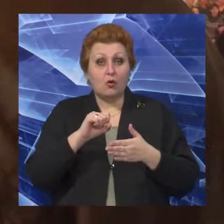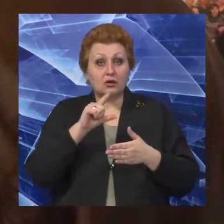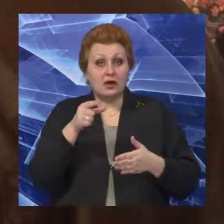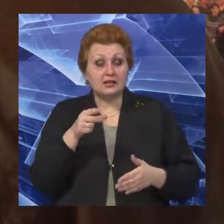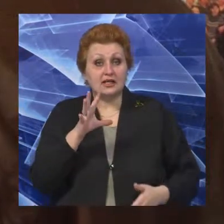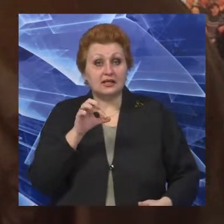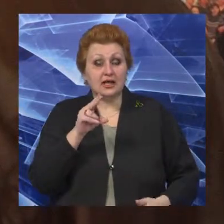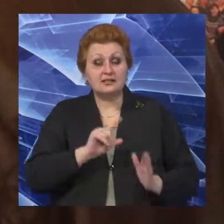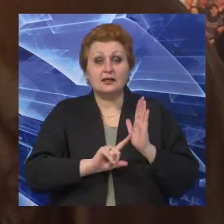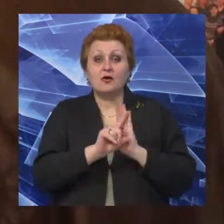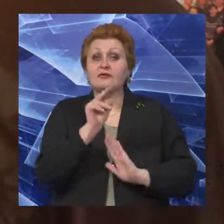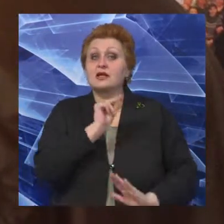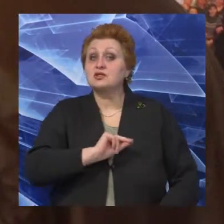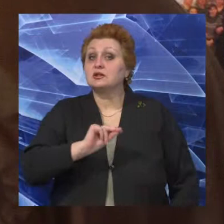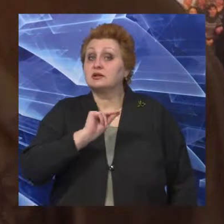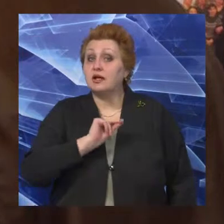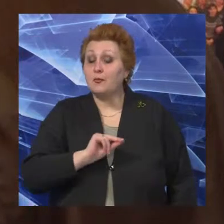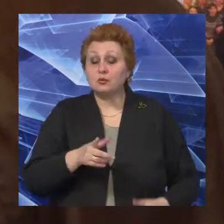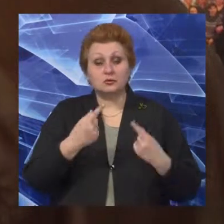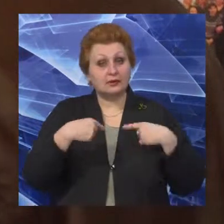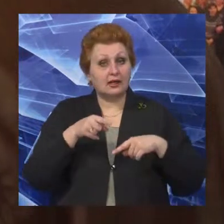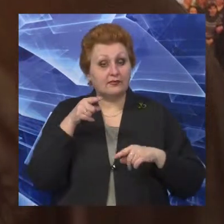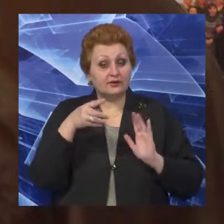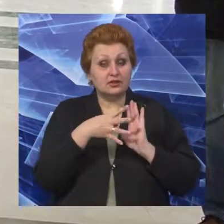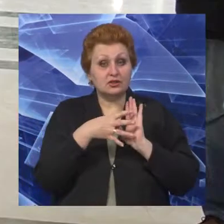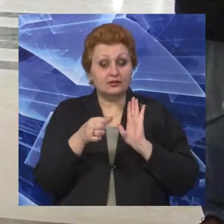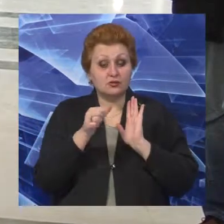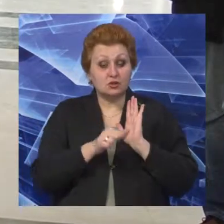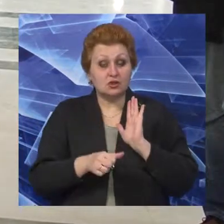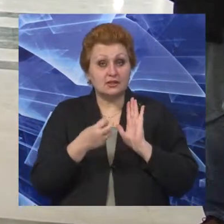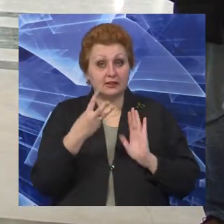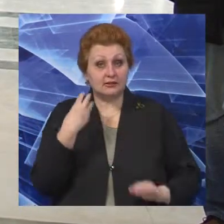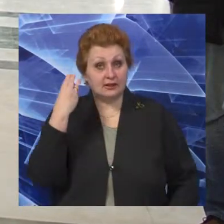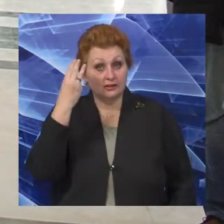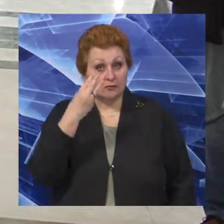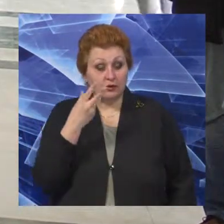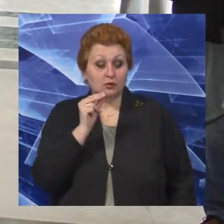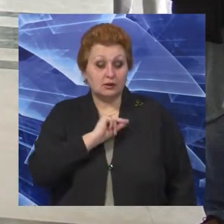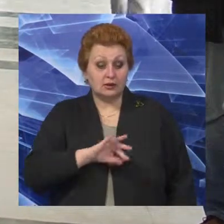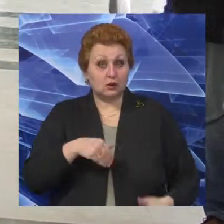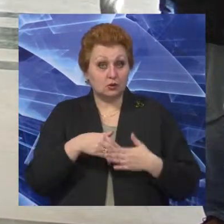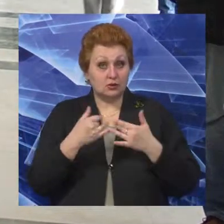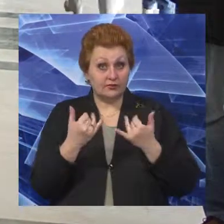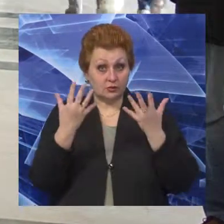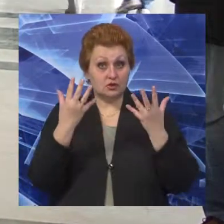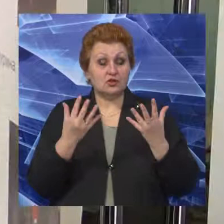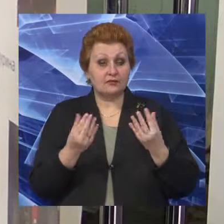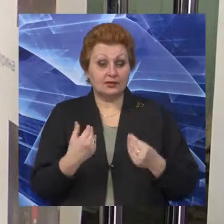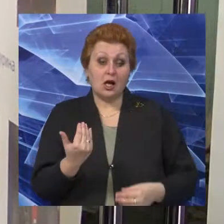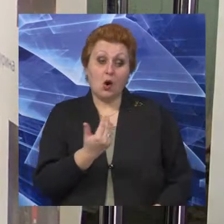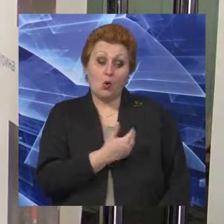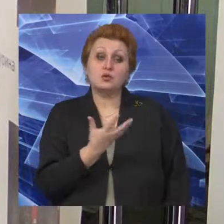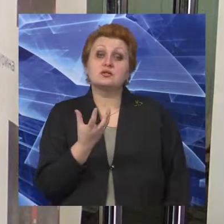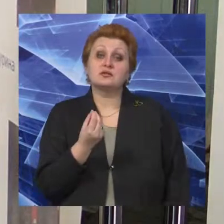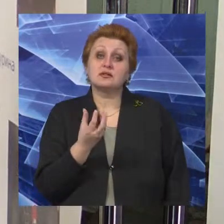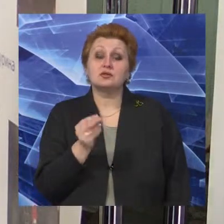Горгаза. Илья Красников начал трудовую деятельность на предприятии в 1963 году и трудится там до сих пор.